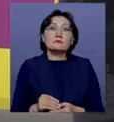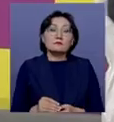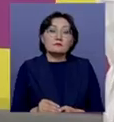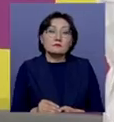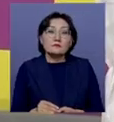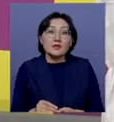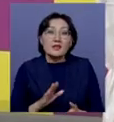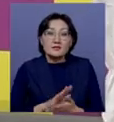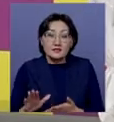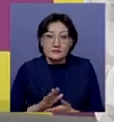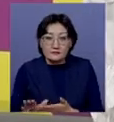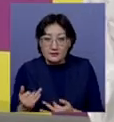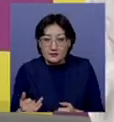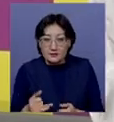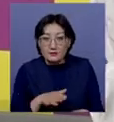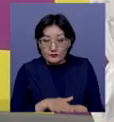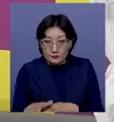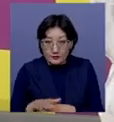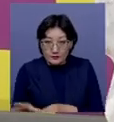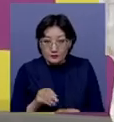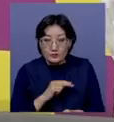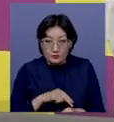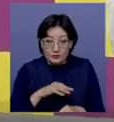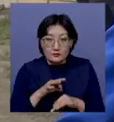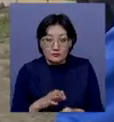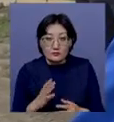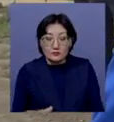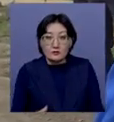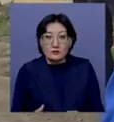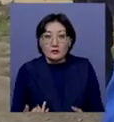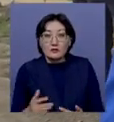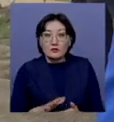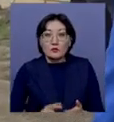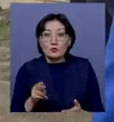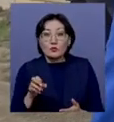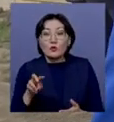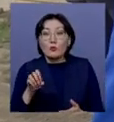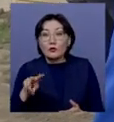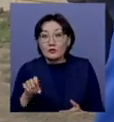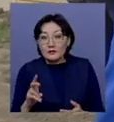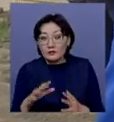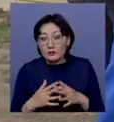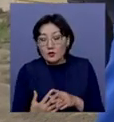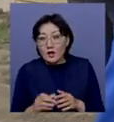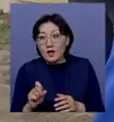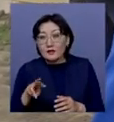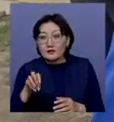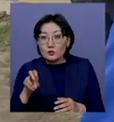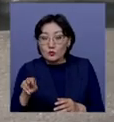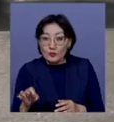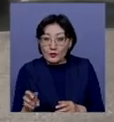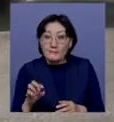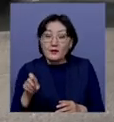отыр. Дезинфекция келіп, қазір істеп кетті. Істеп кетті. Ары қарай көкбұлақ деген ауыл бар, көкбұлаққа дейін ары қарай Алтын Төбе, солар Бадам